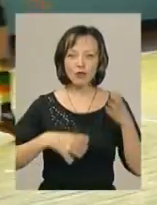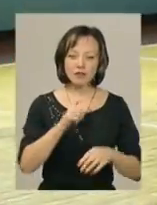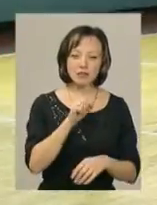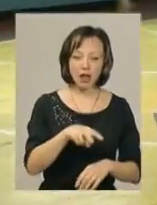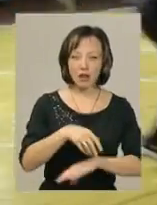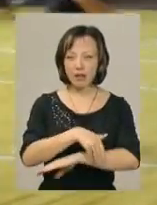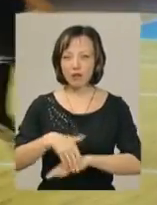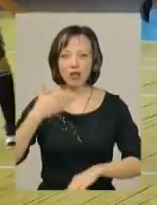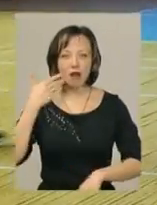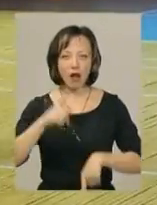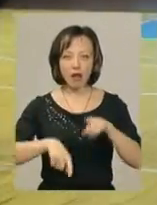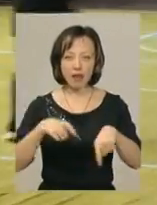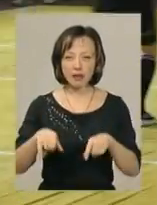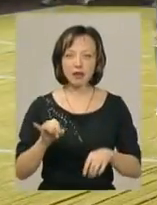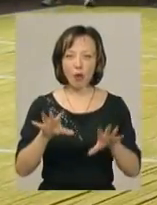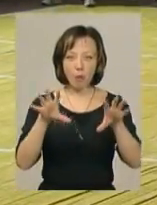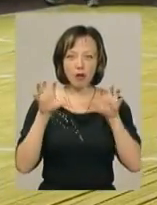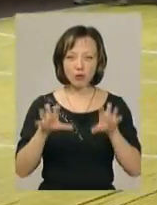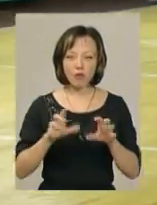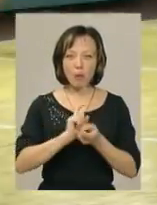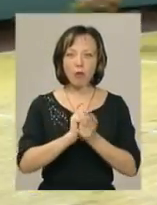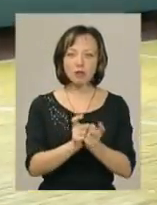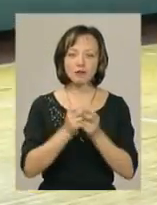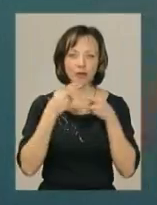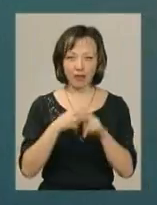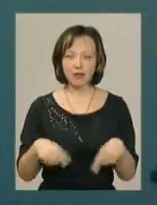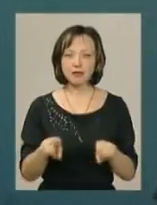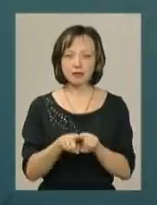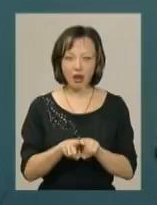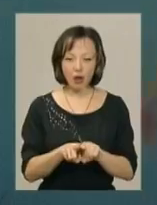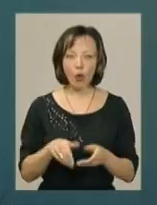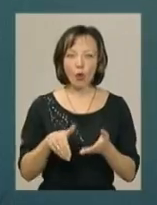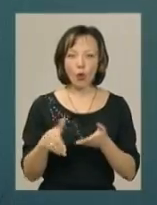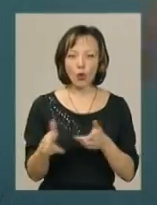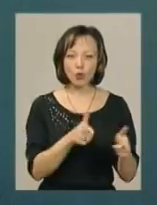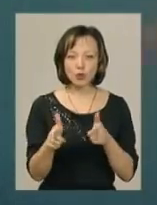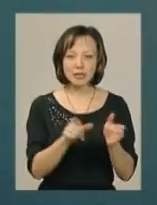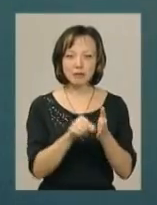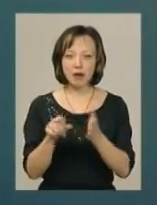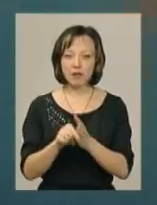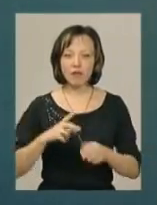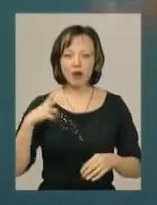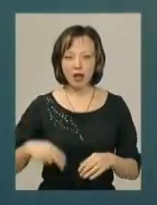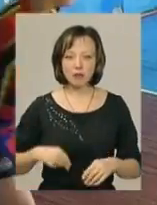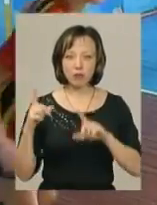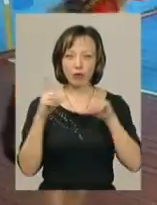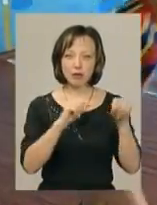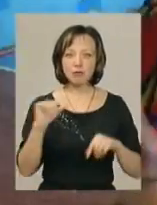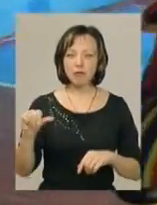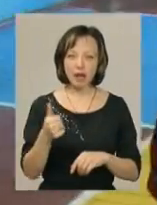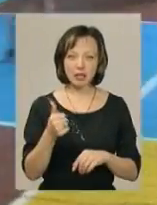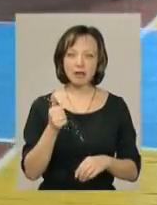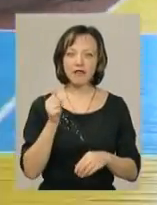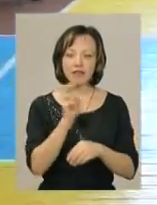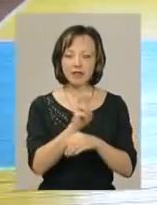на вулиці, легка атлетика та опановування борцівської техніки. Так, хмельницькі регбісти готуються до спарингів у Франції. Туди вони поїдуть вперше,